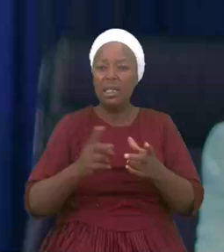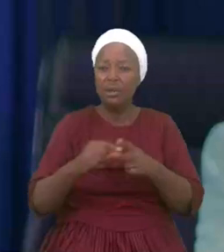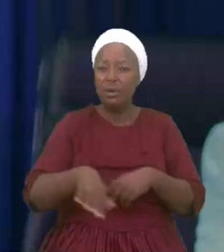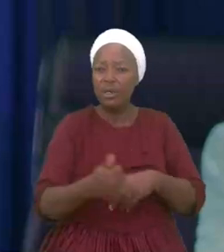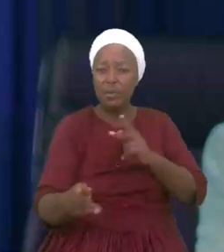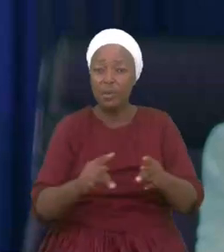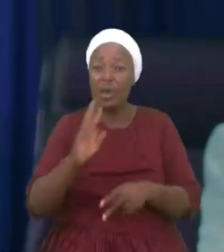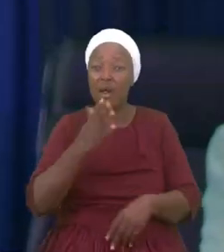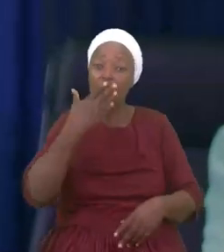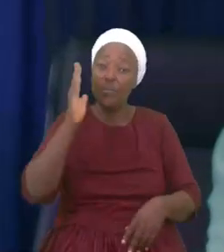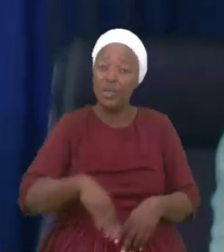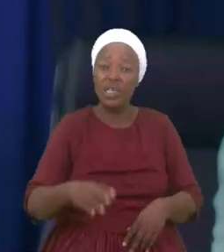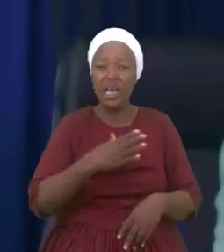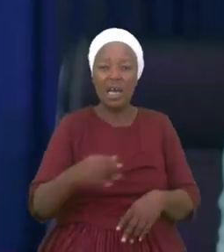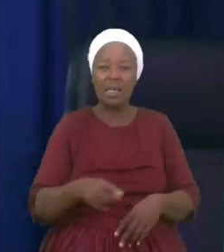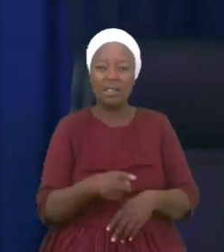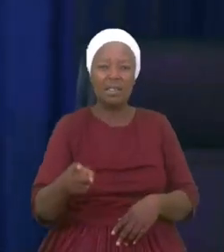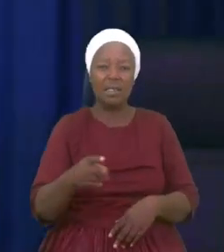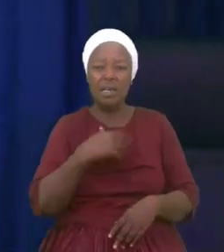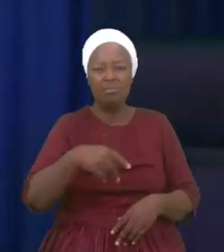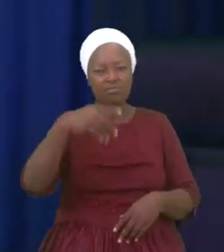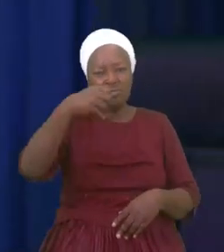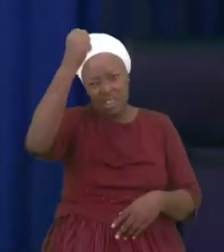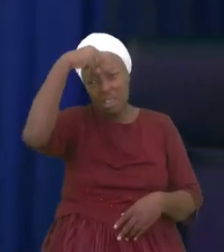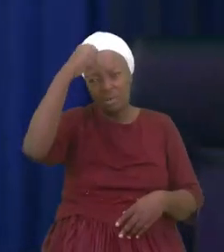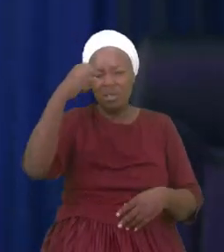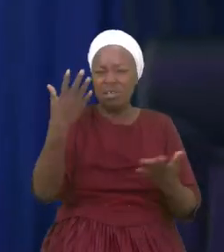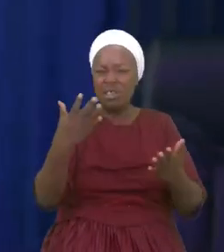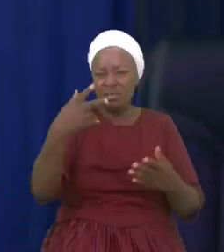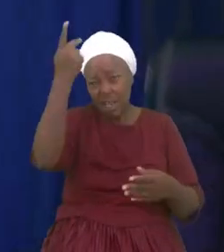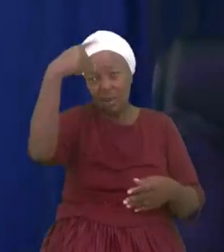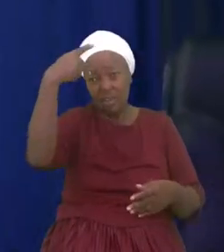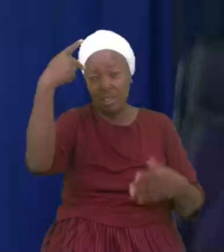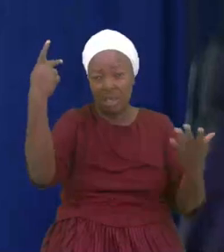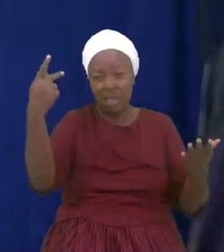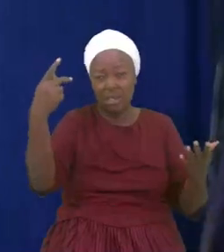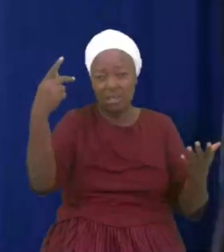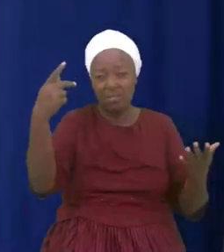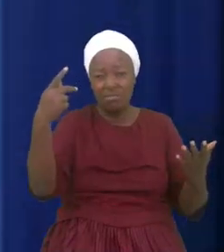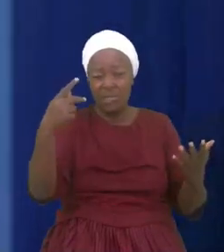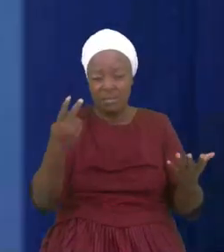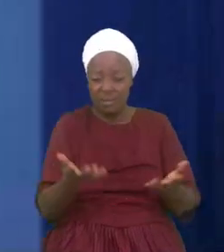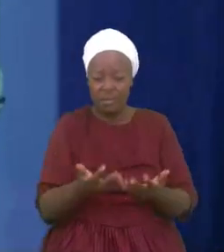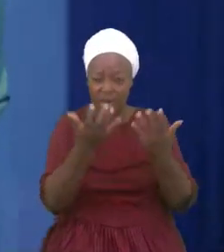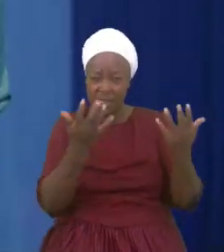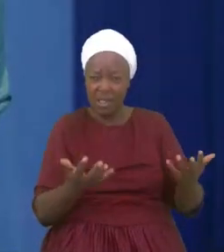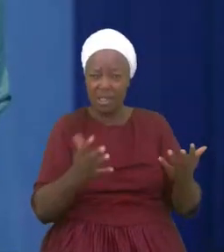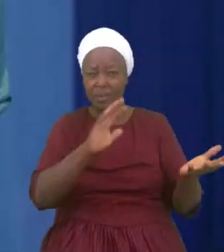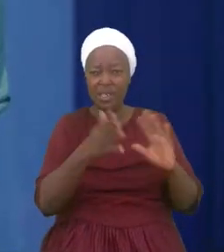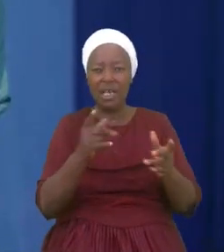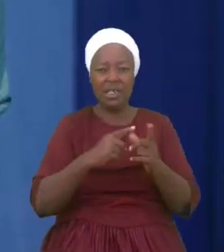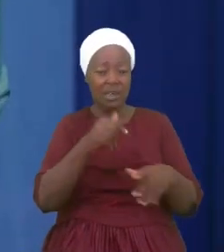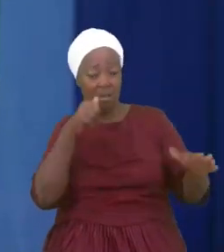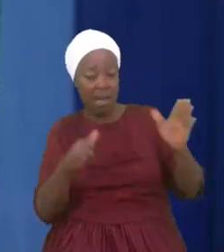ils sont méchants mais il se fâchent il y a d'autres et son méchants mais ils